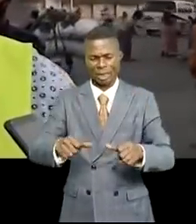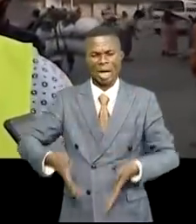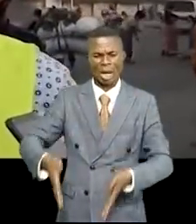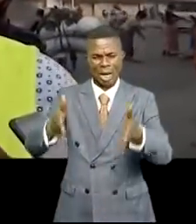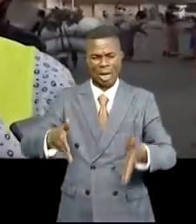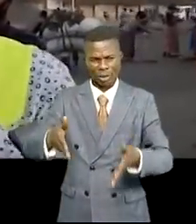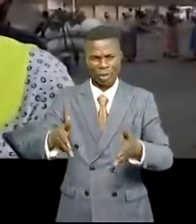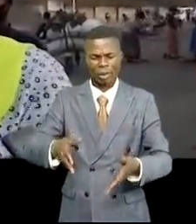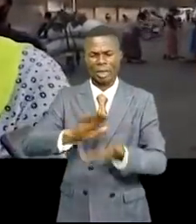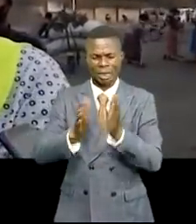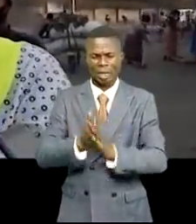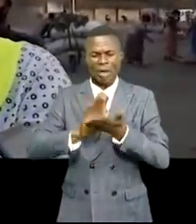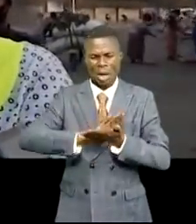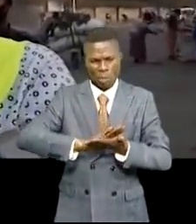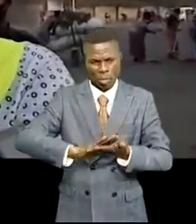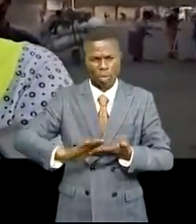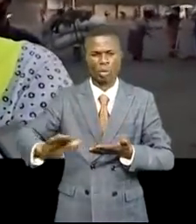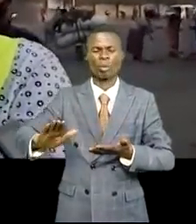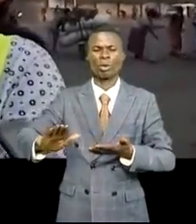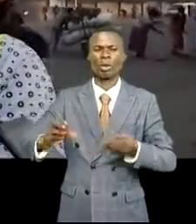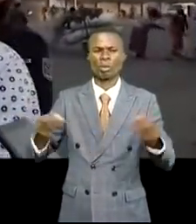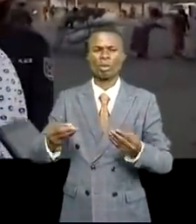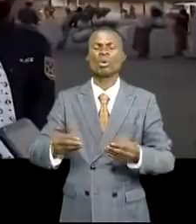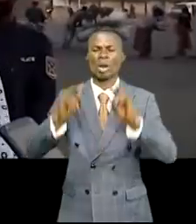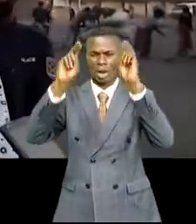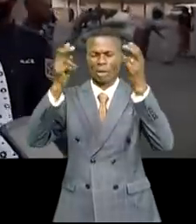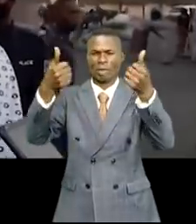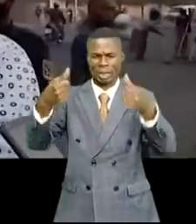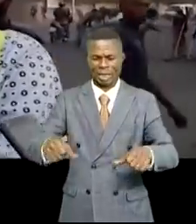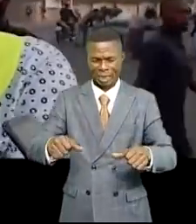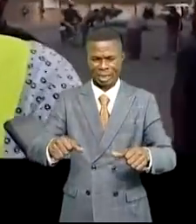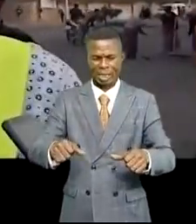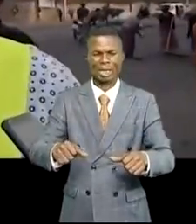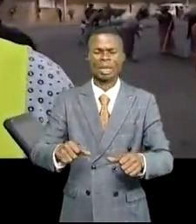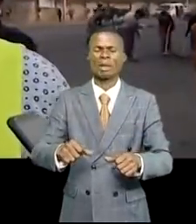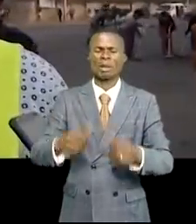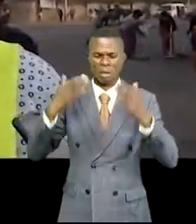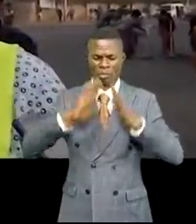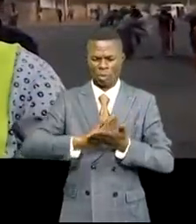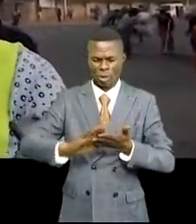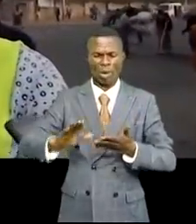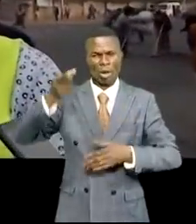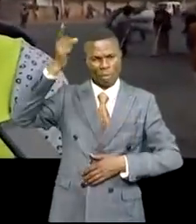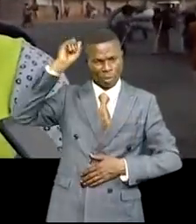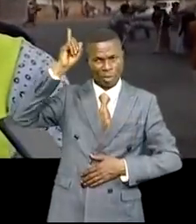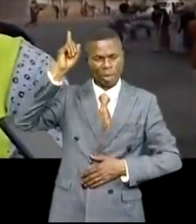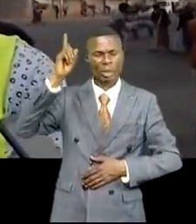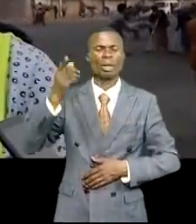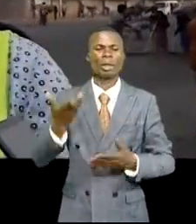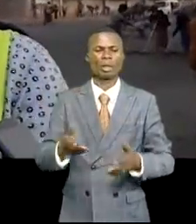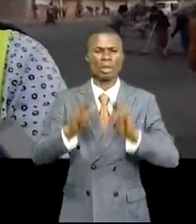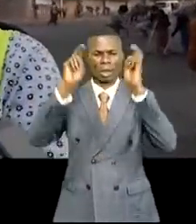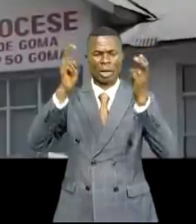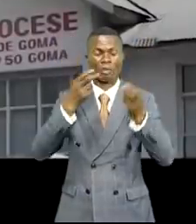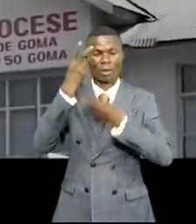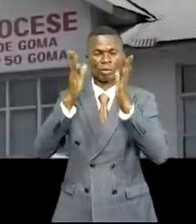les cellules doivent être propres. En fait, que la ville doit toujours garder sa robe propre, comme on l'a toujours dit, la ville